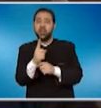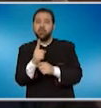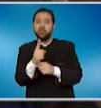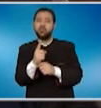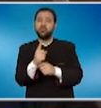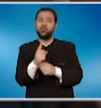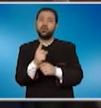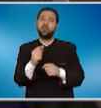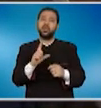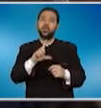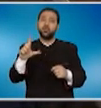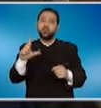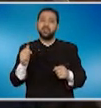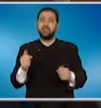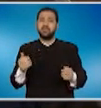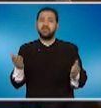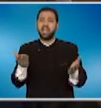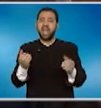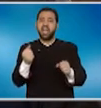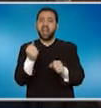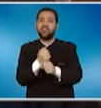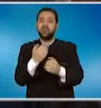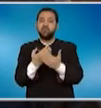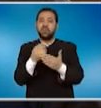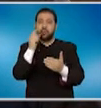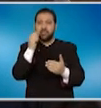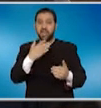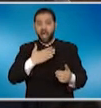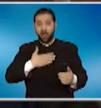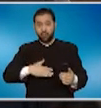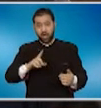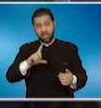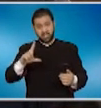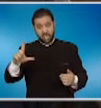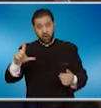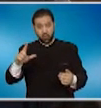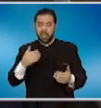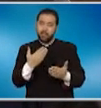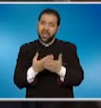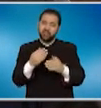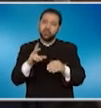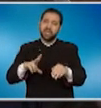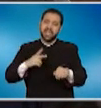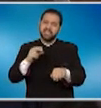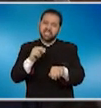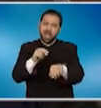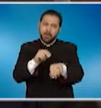lucrurilor, în al doilea rând, a lucrurilor Lui. A Lui și a voinței Lui, implicită a faptului că este perceput